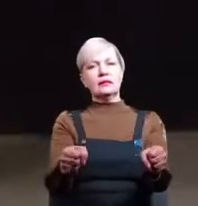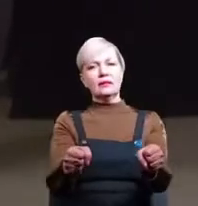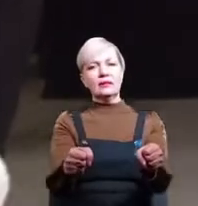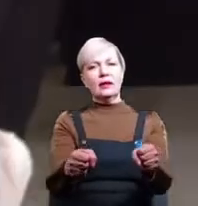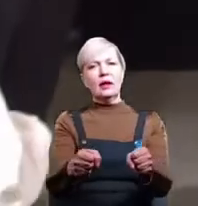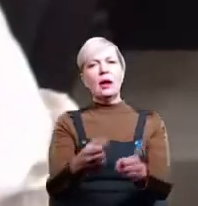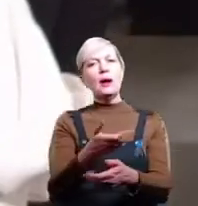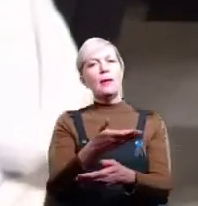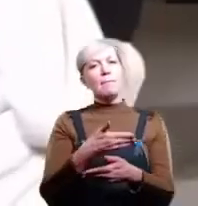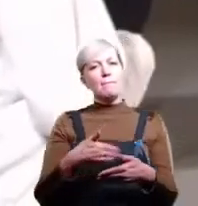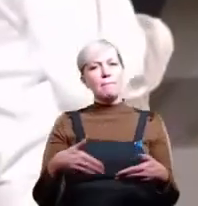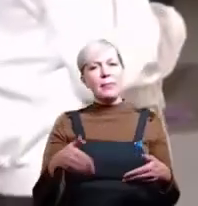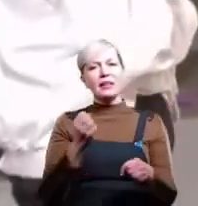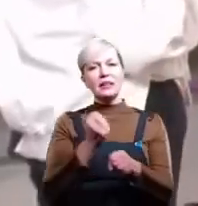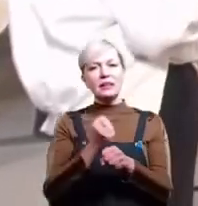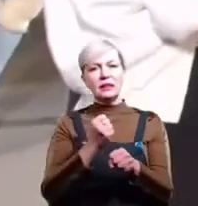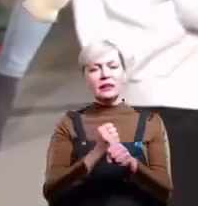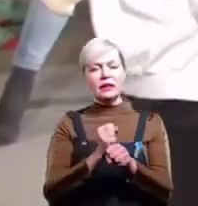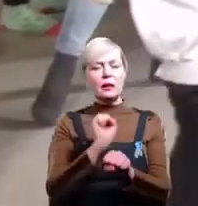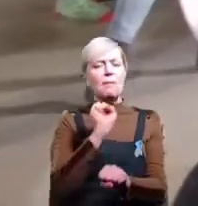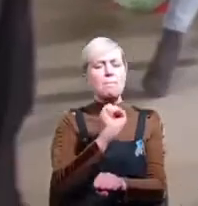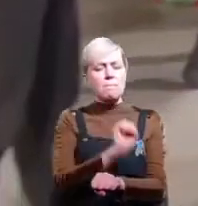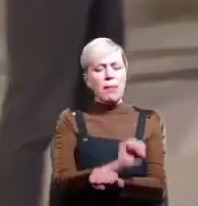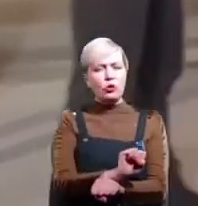мы делаем паузу,